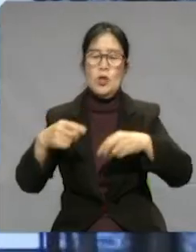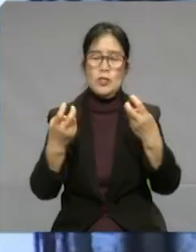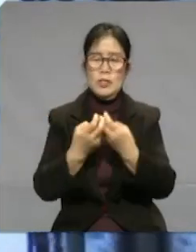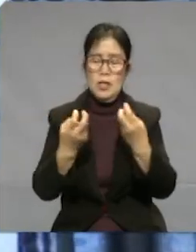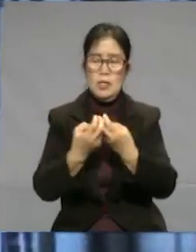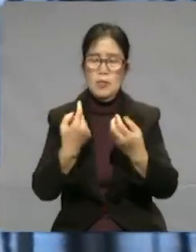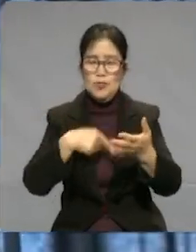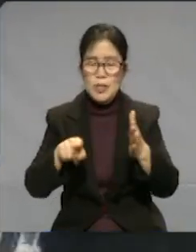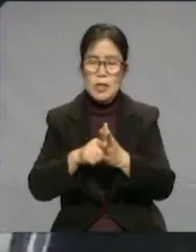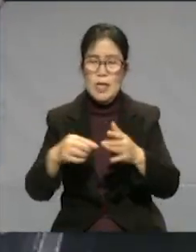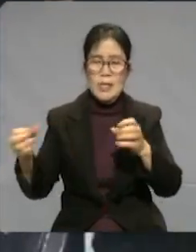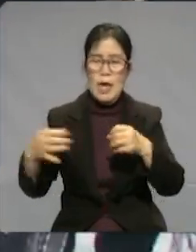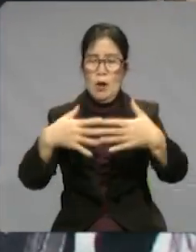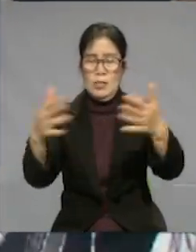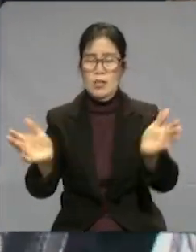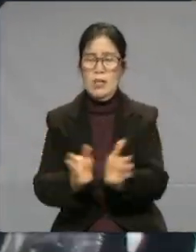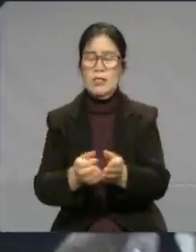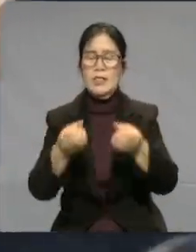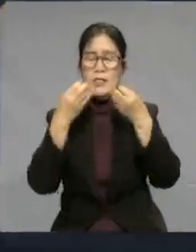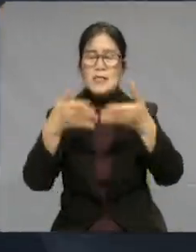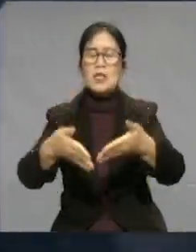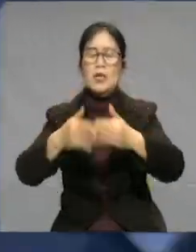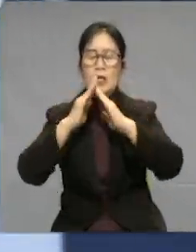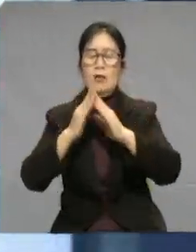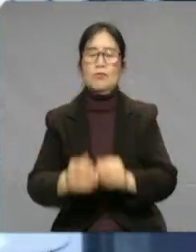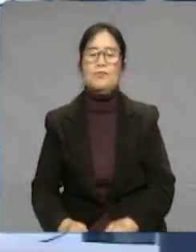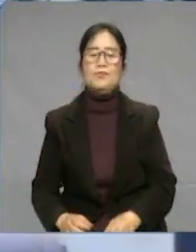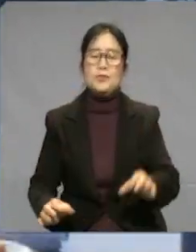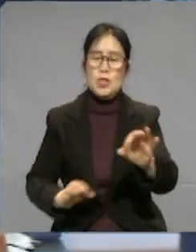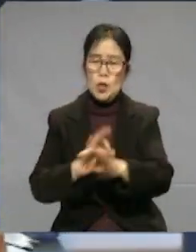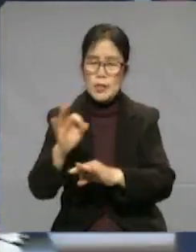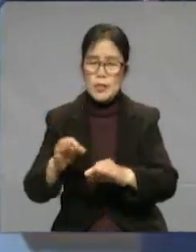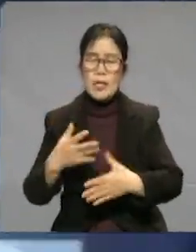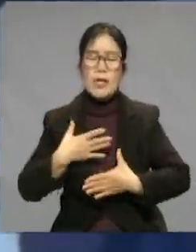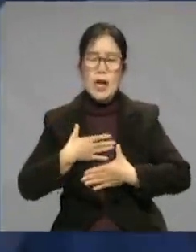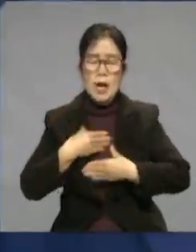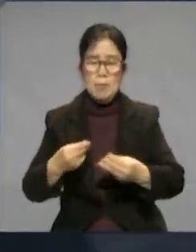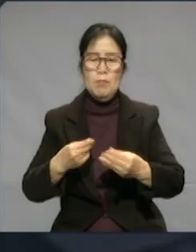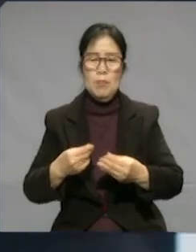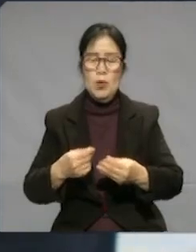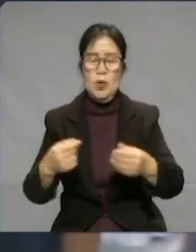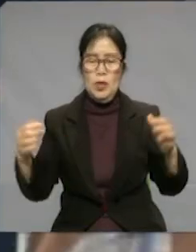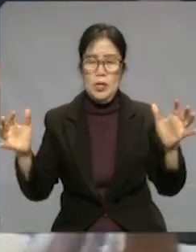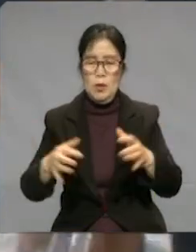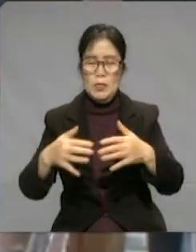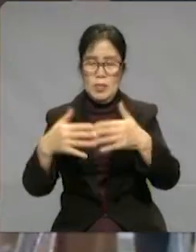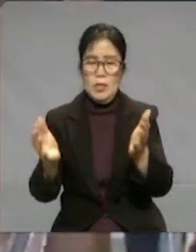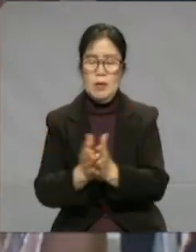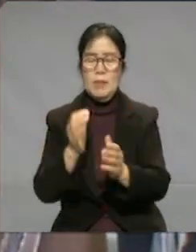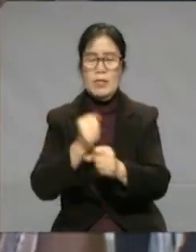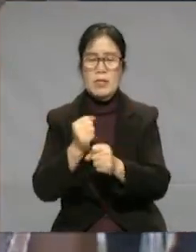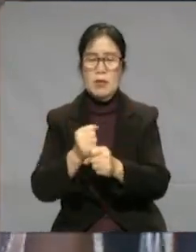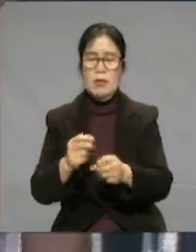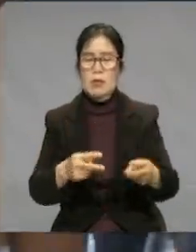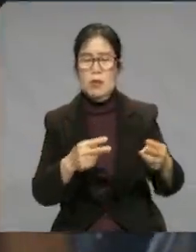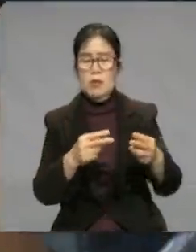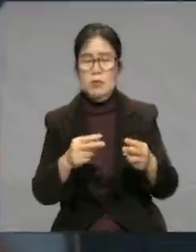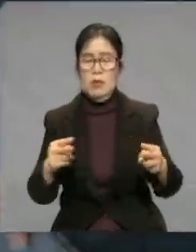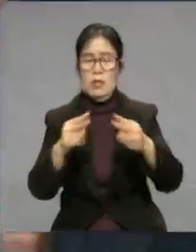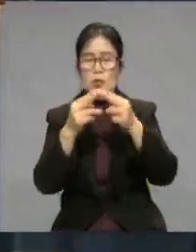위한 대화체를 신설합니다. 또 경제와 안보 등 양자 협의체도 만들어 반도체